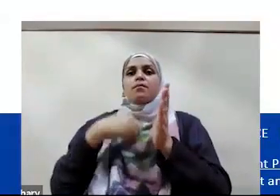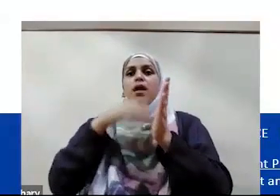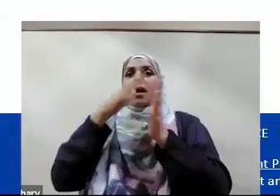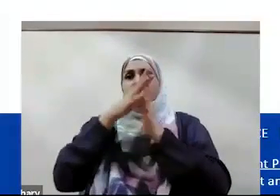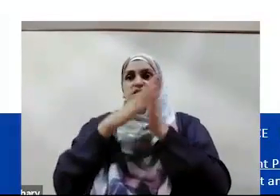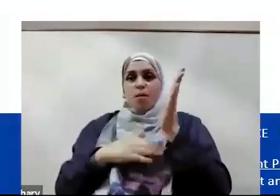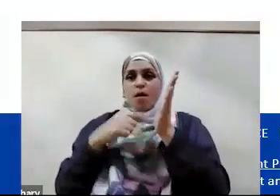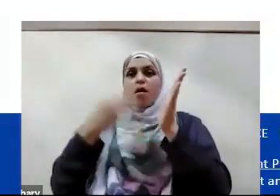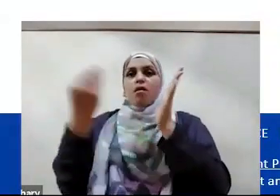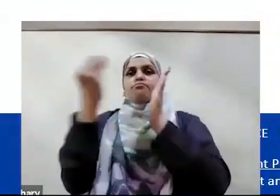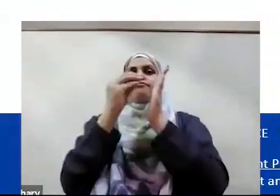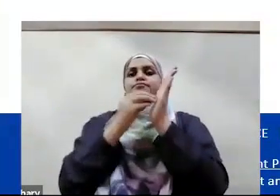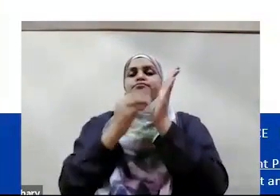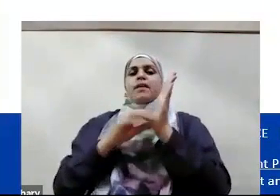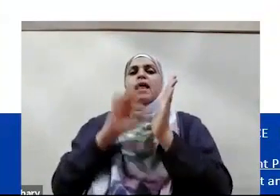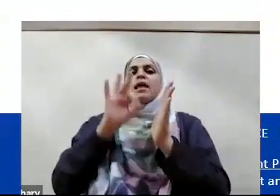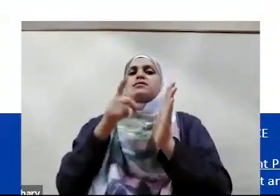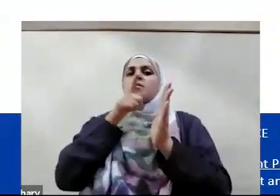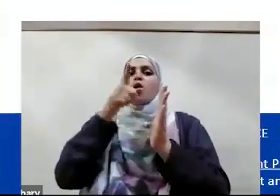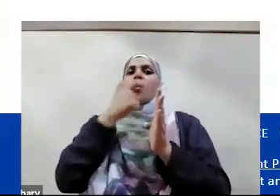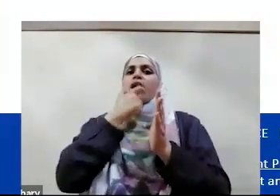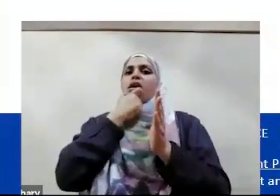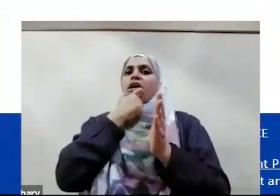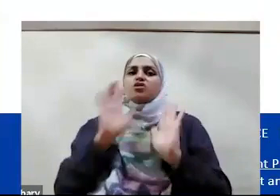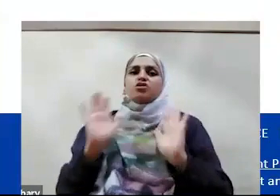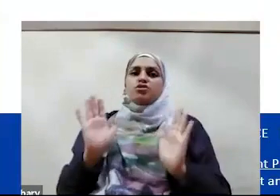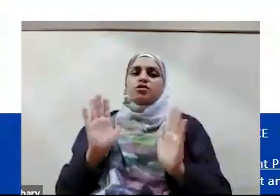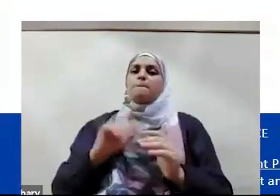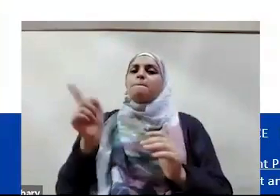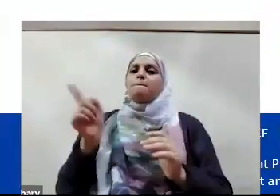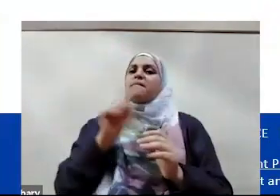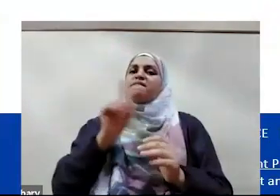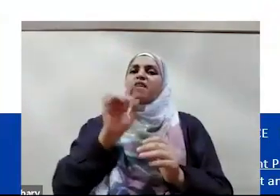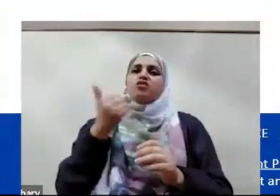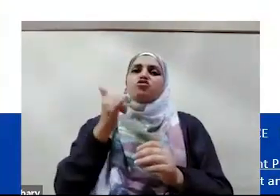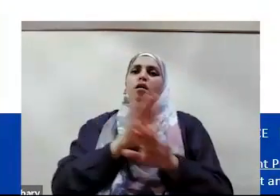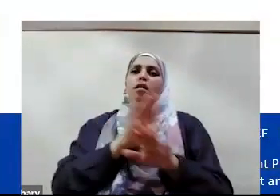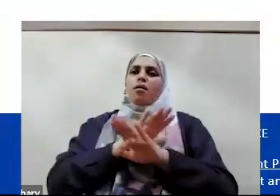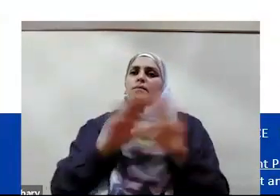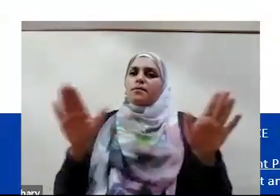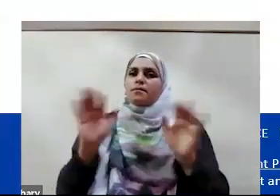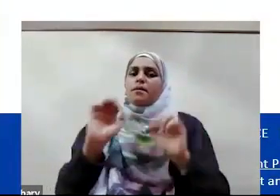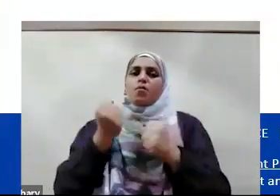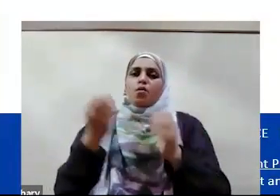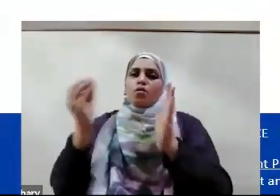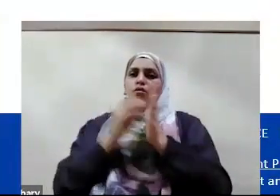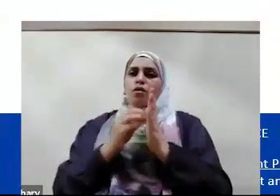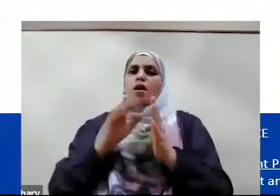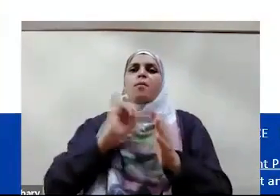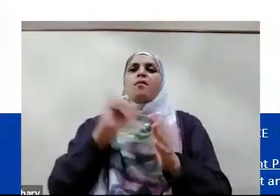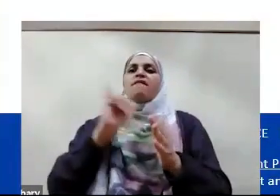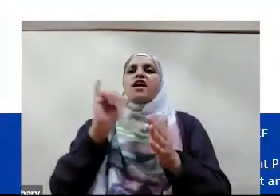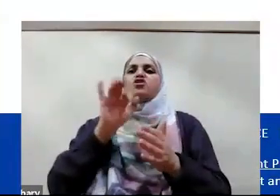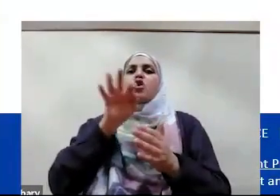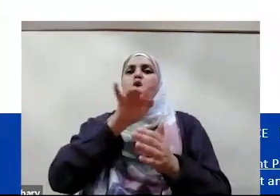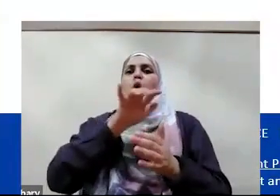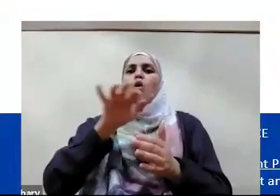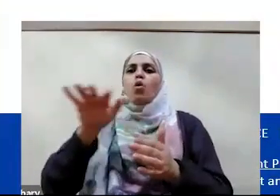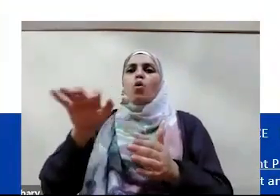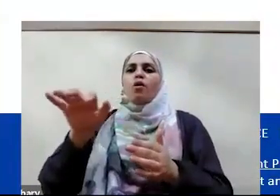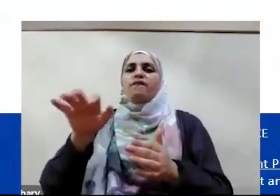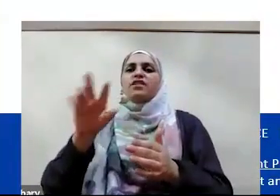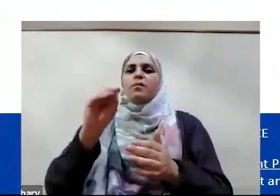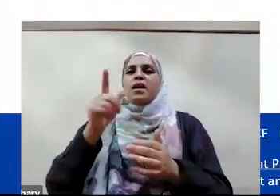تماما، ما ينفعش إن أنا أملأ أي حاجة بالعربي، ما ينفعش إن أنا أملأ أي حاجة بالحروف اللي هي مش حروف